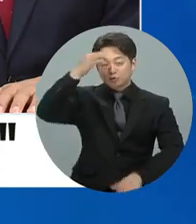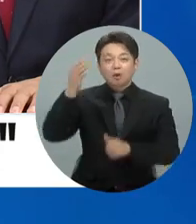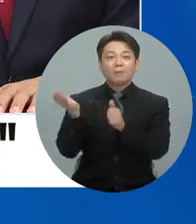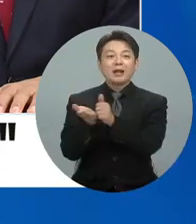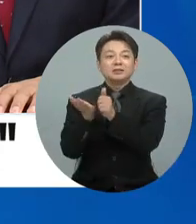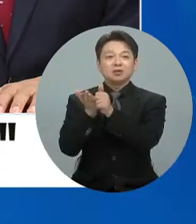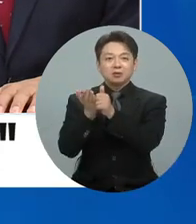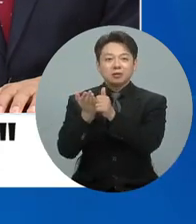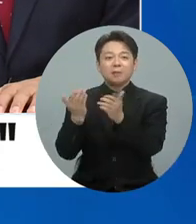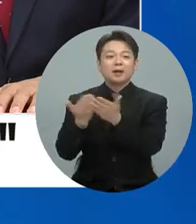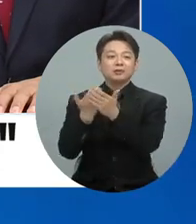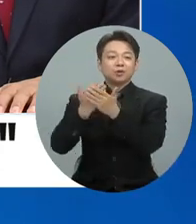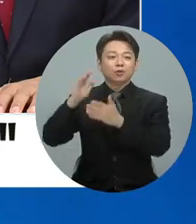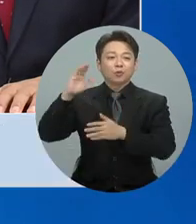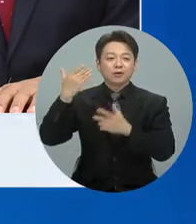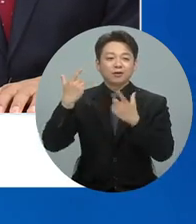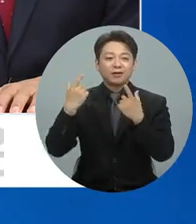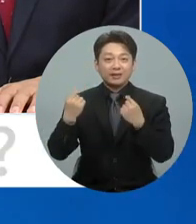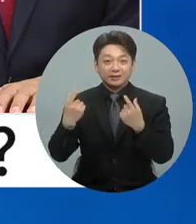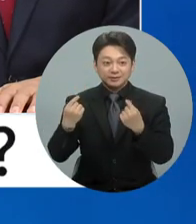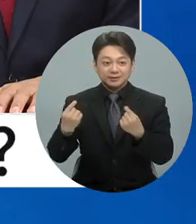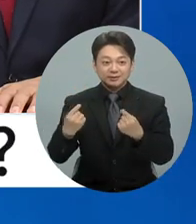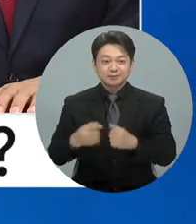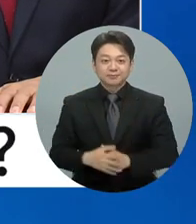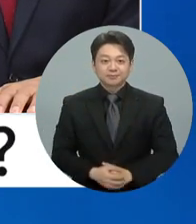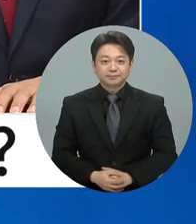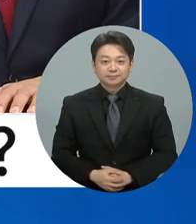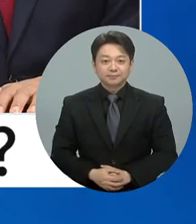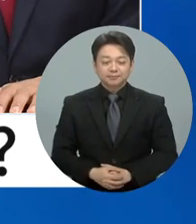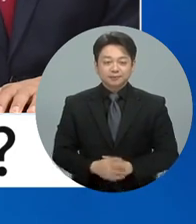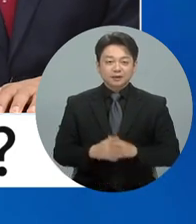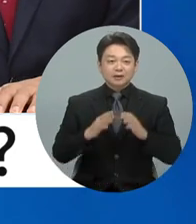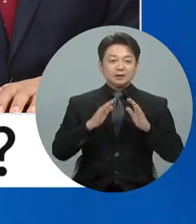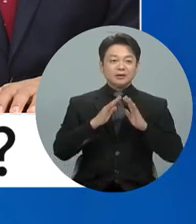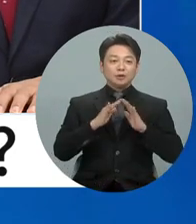대비에 부족한 인구에 대비해서 예. 군이